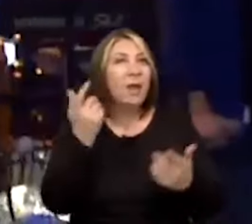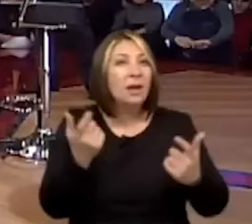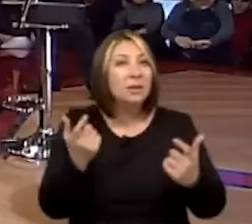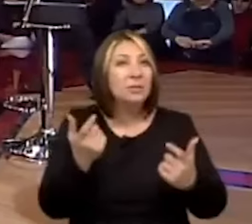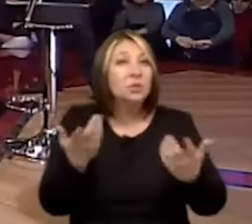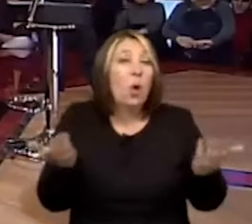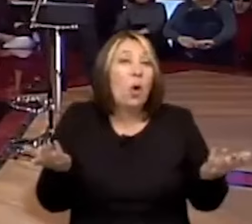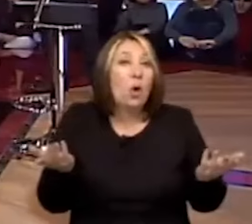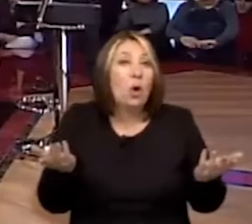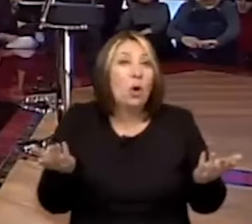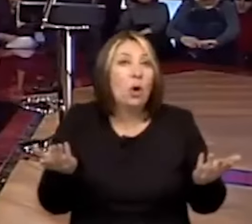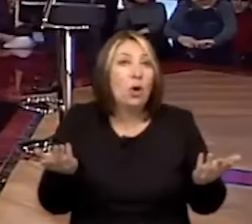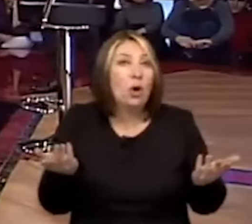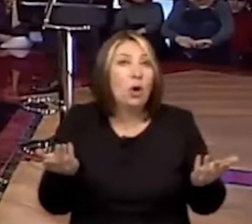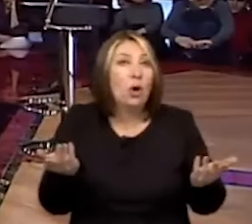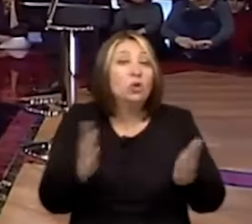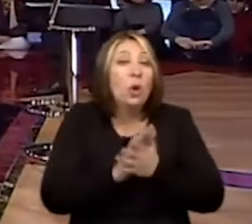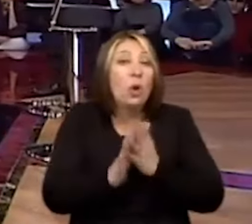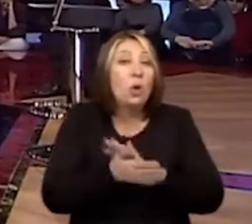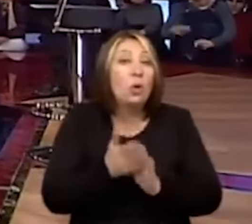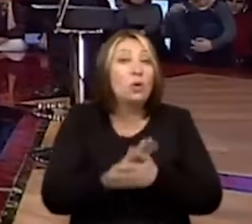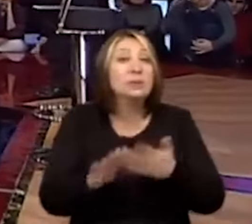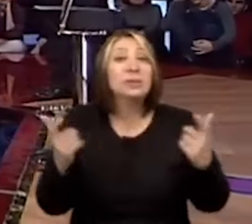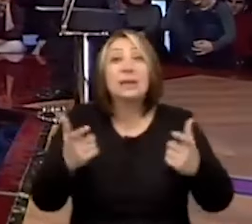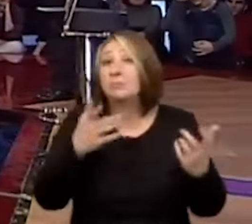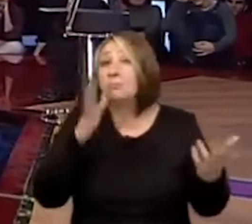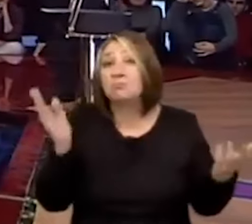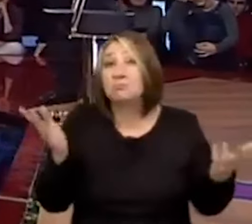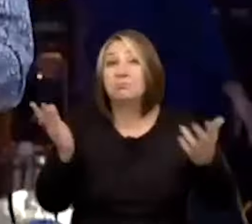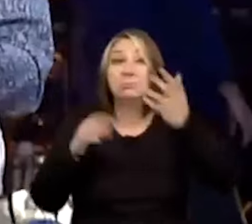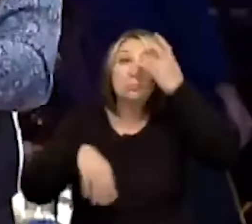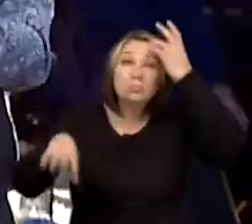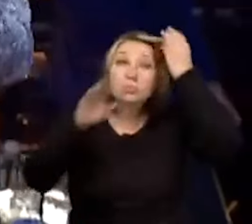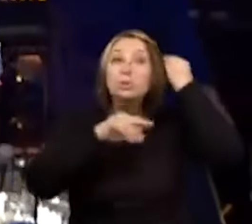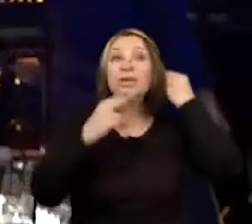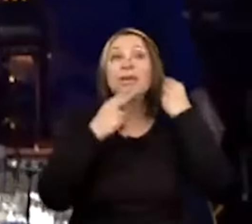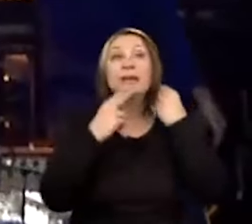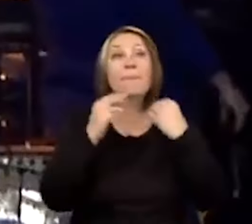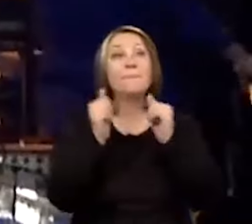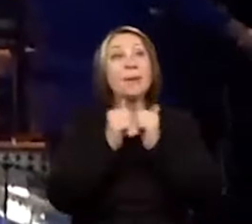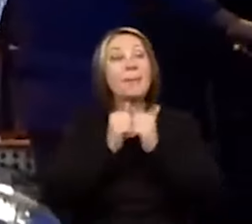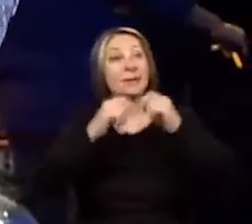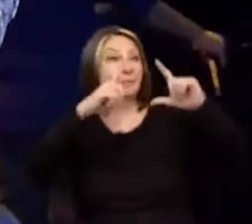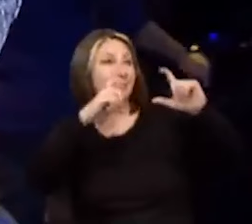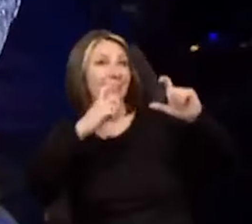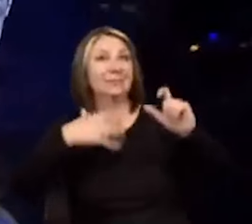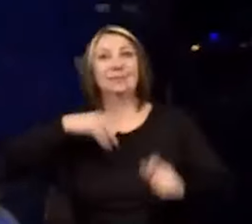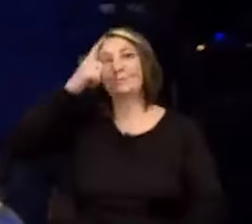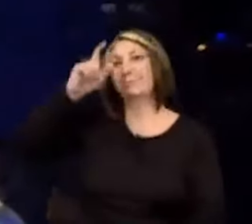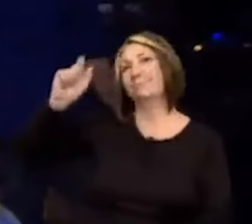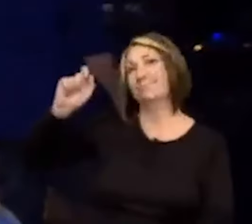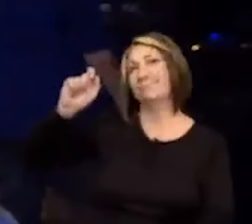nerede? Yok. Yok. Neredeler bilmiyorum. Bütün kadınlar beraber selfie, tek